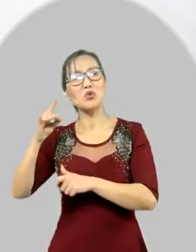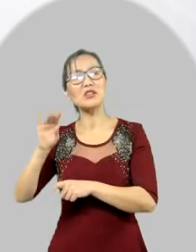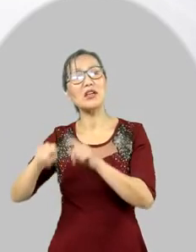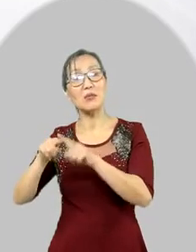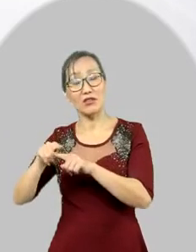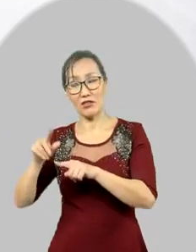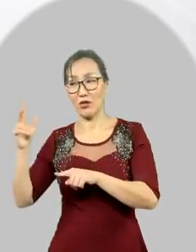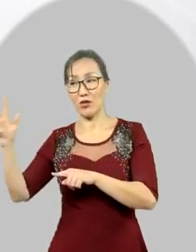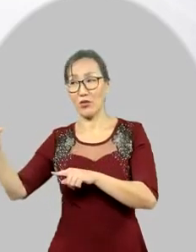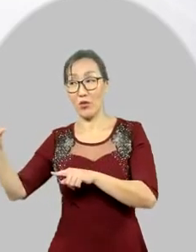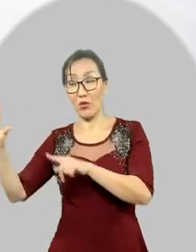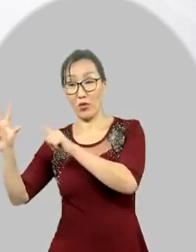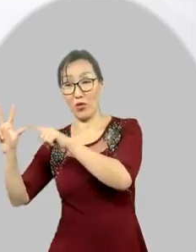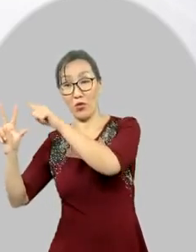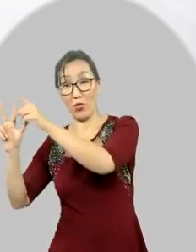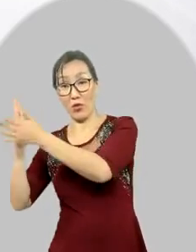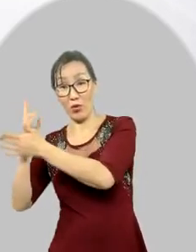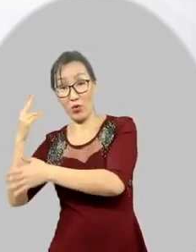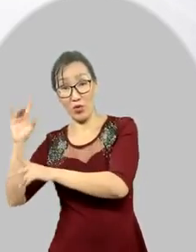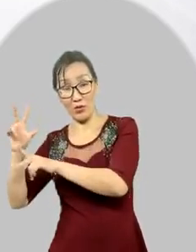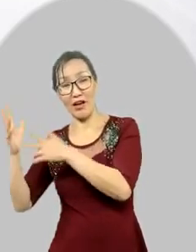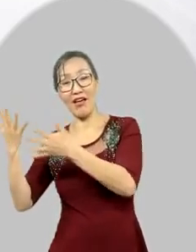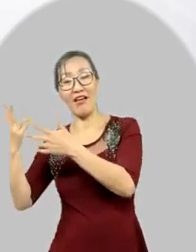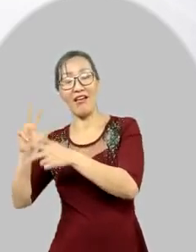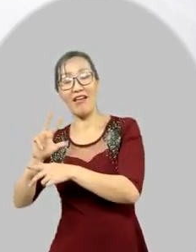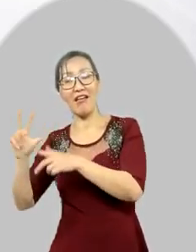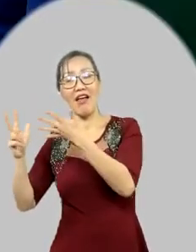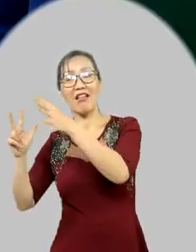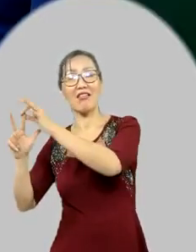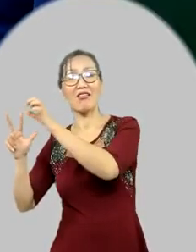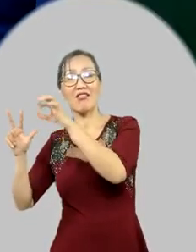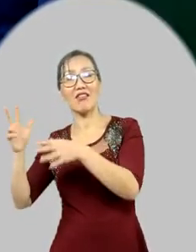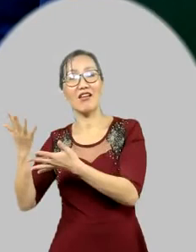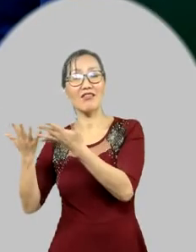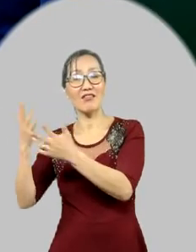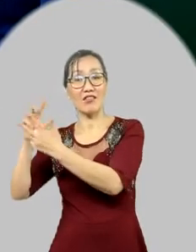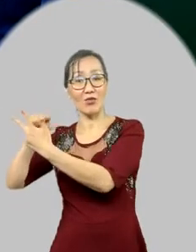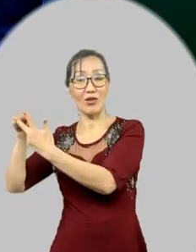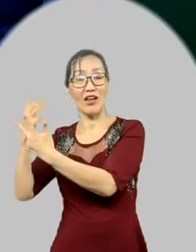ажиглаарай. Энэ дарааллын тав дахь дүрс олоорой.